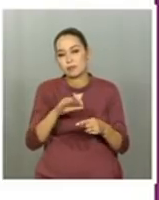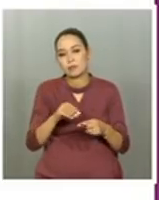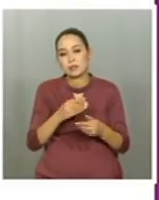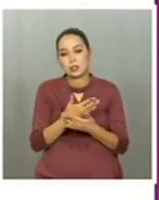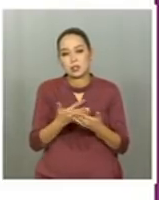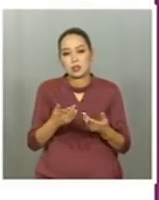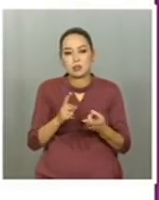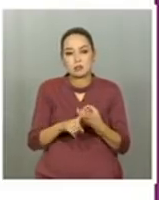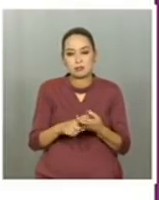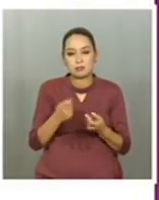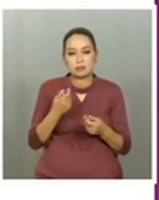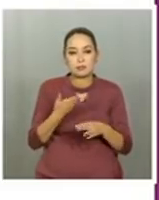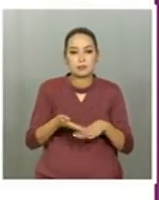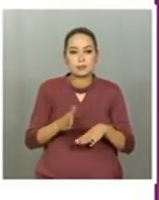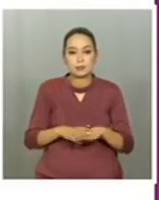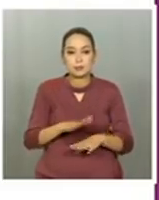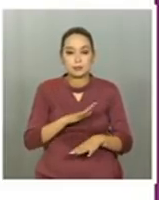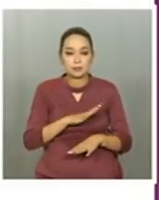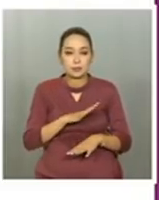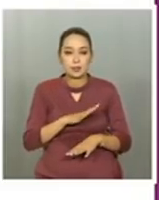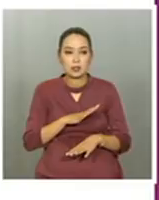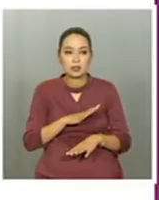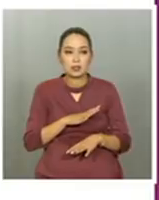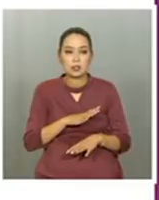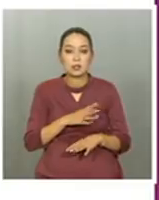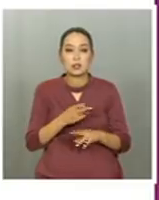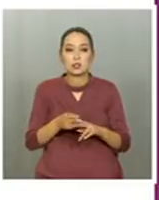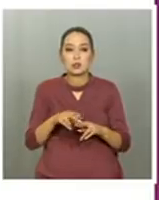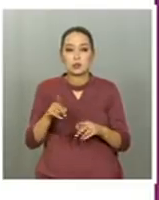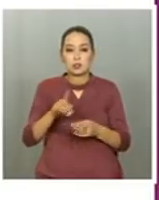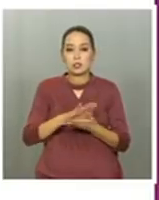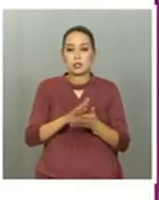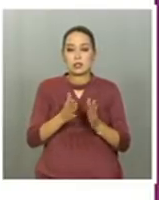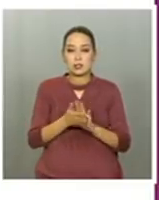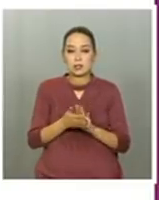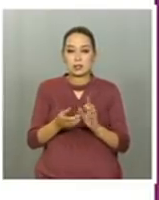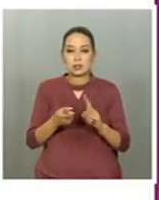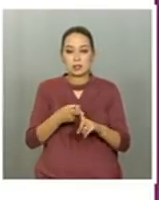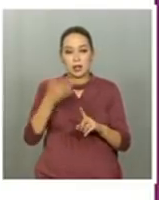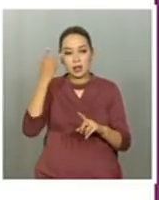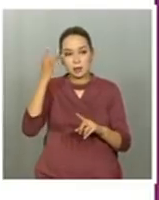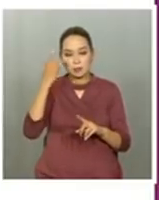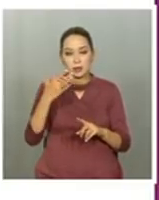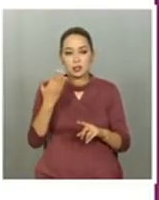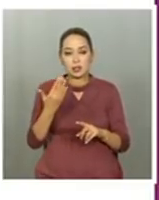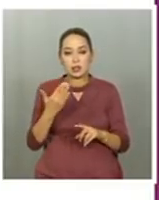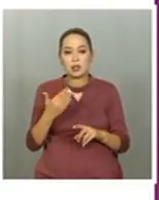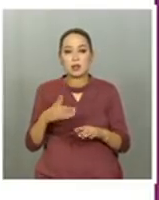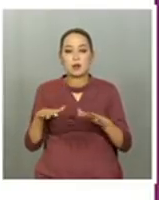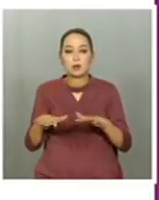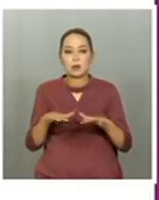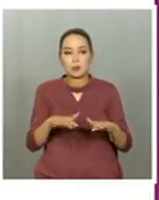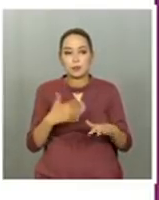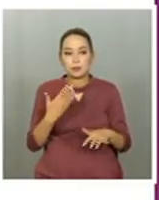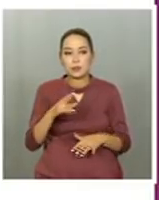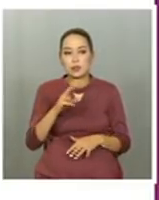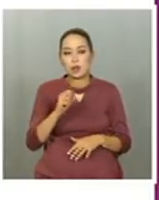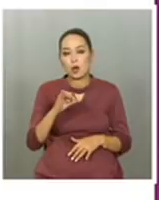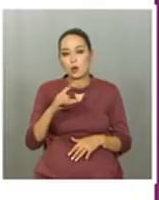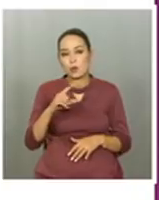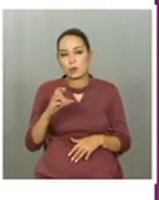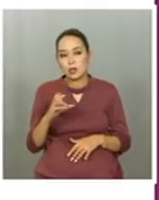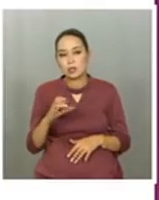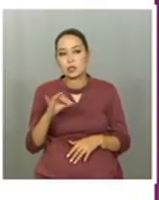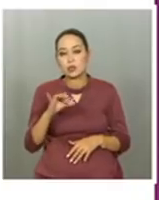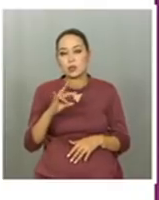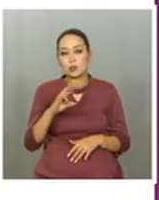тигізді. Осы Ру дағдарысына байланысты Америка Құрама Штаттары негізінен Даус жоспарын